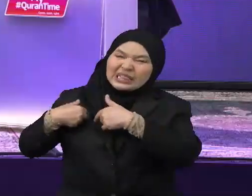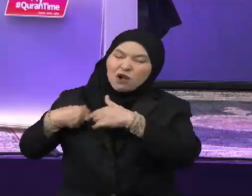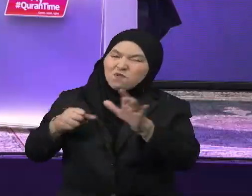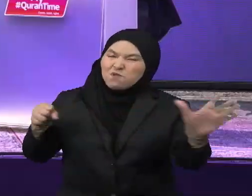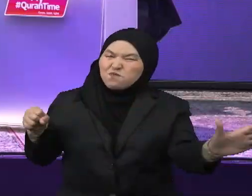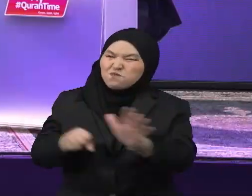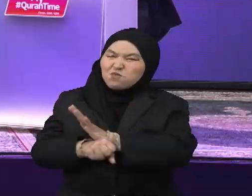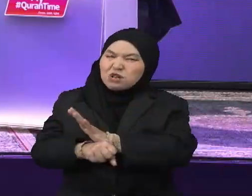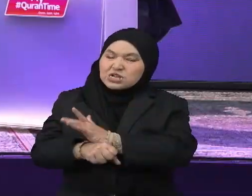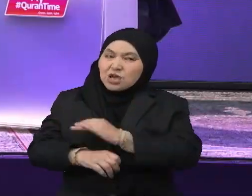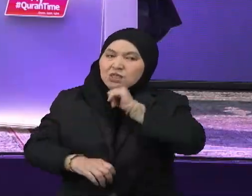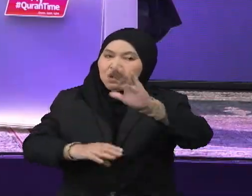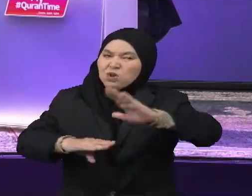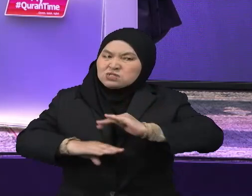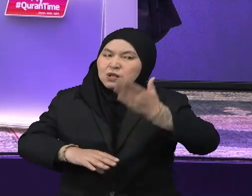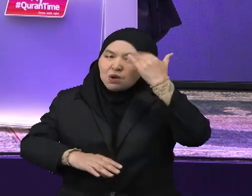dengan